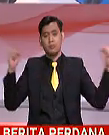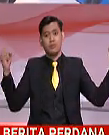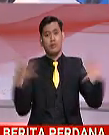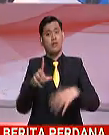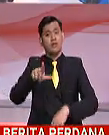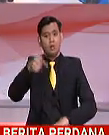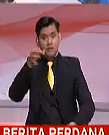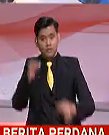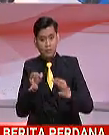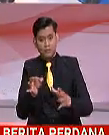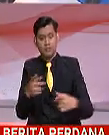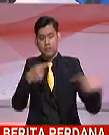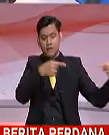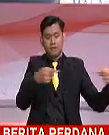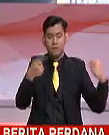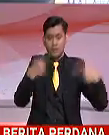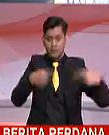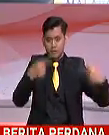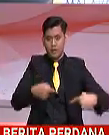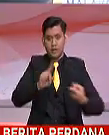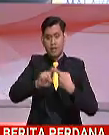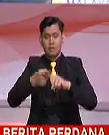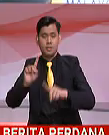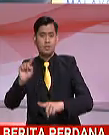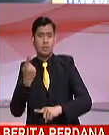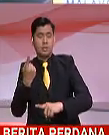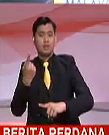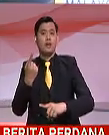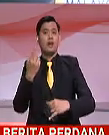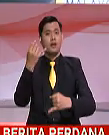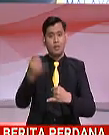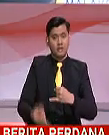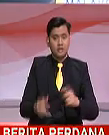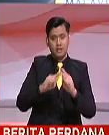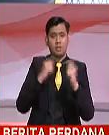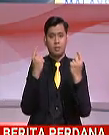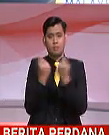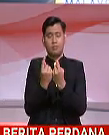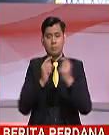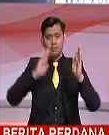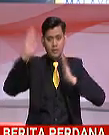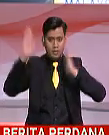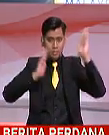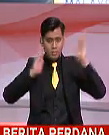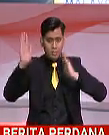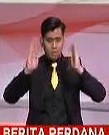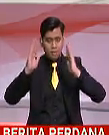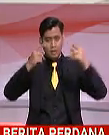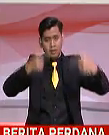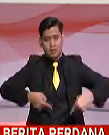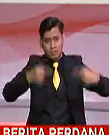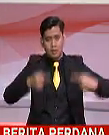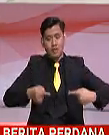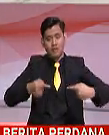ia hanya membabitkan perlawanan-perlawanan persahabatan. Kali terakhir, skuad Harimau Melaya di kendalian Tan Cheng Ho beraksi di Stadium